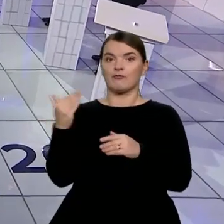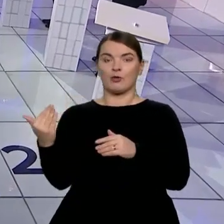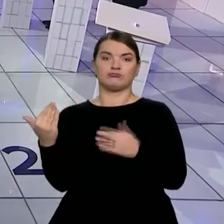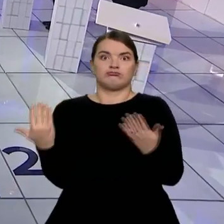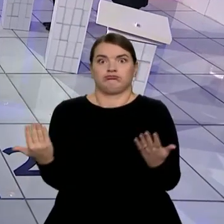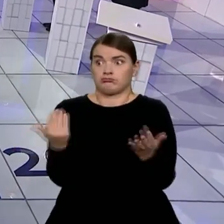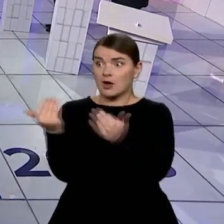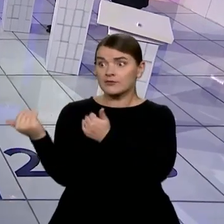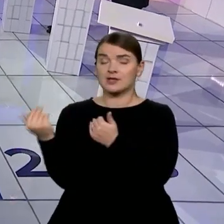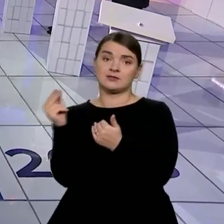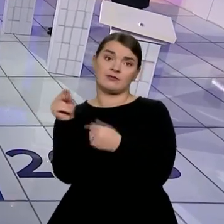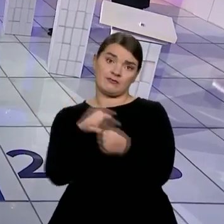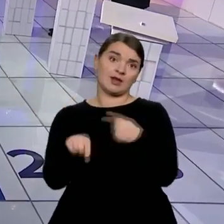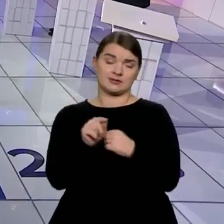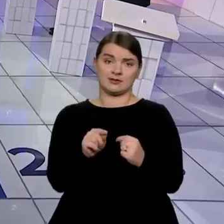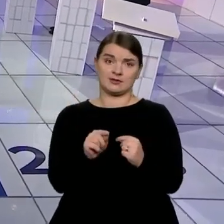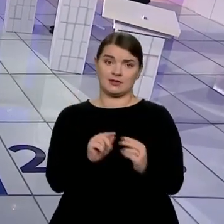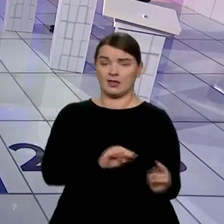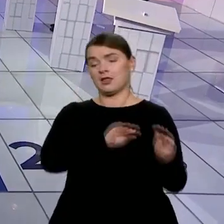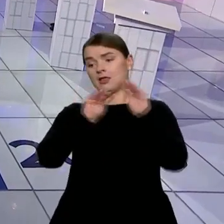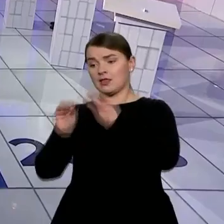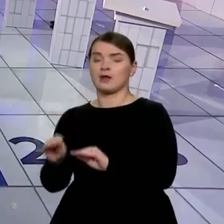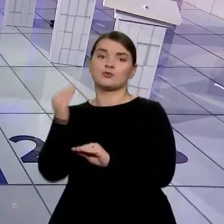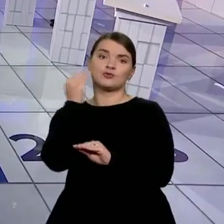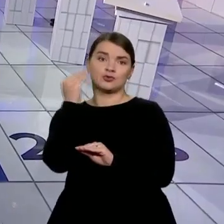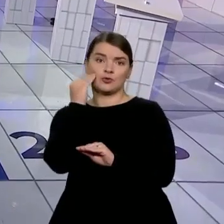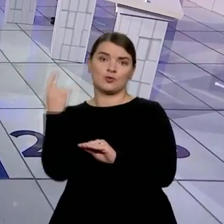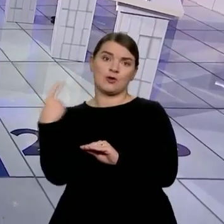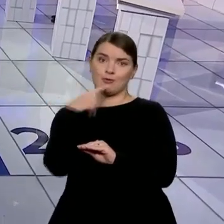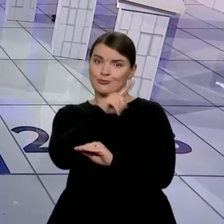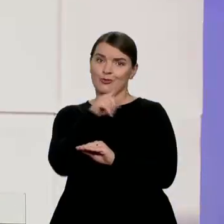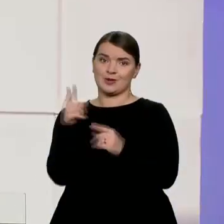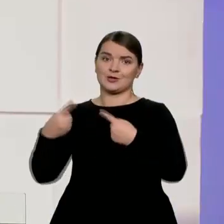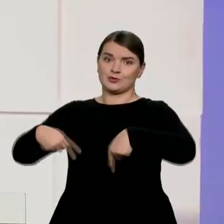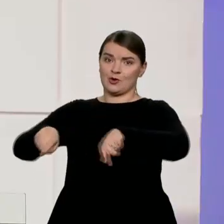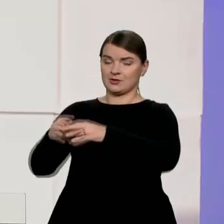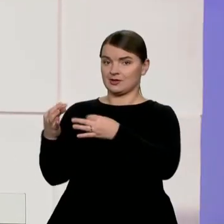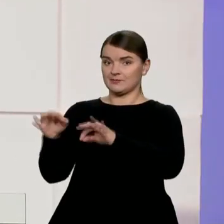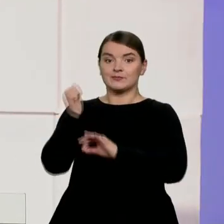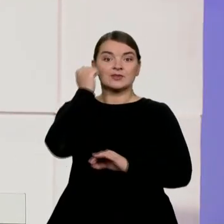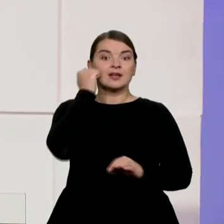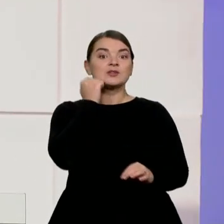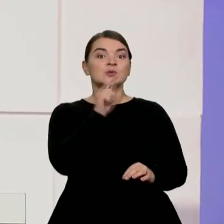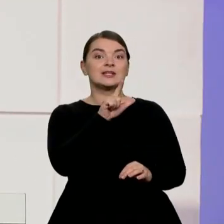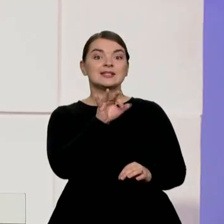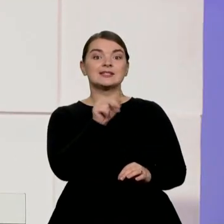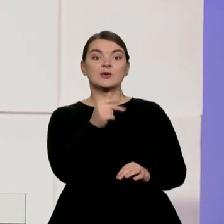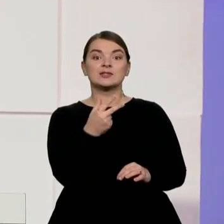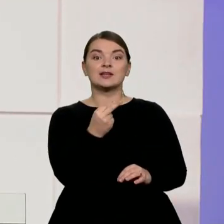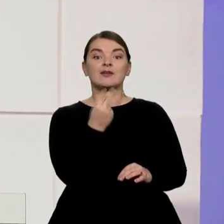savo verslus perkeltų ir koncentruotų būtent į Šiaulių laisvę ekonominę zoną. Dėkui, ponia Lesauskienė, kaip jūs,